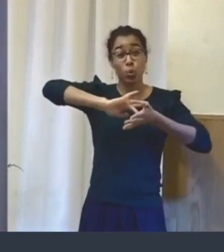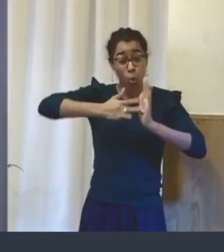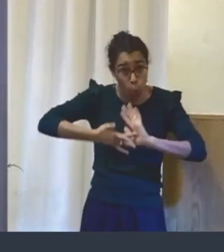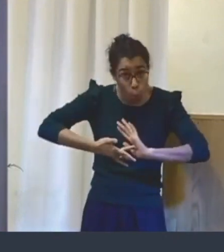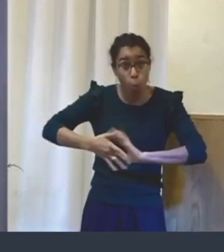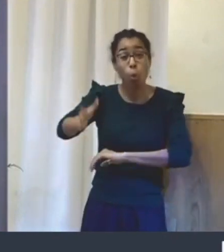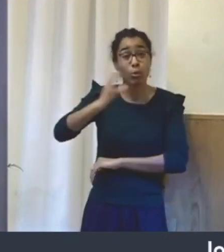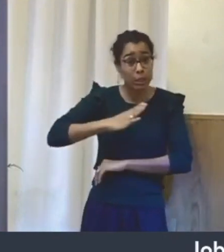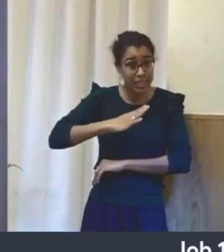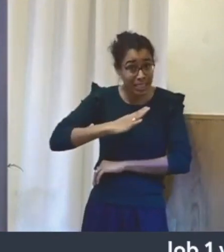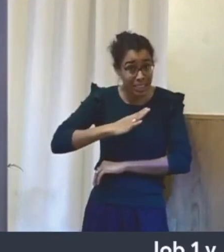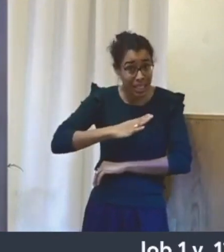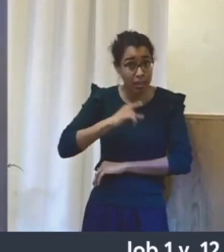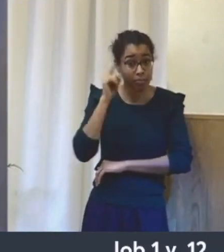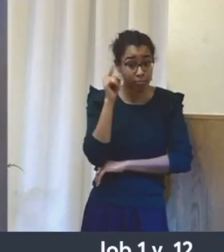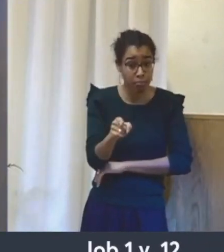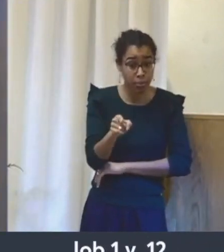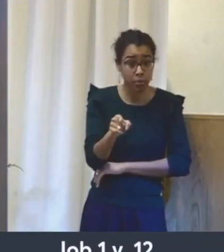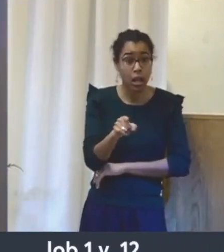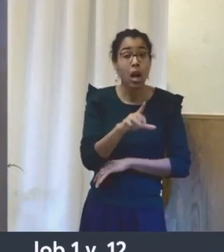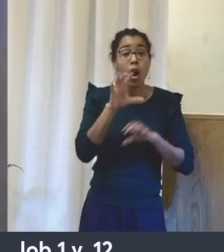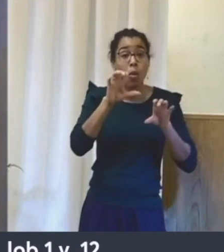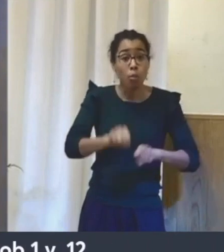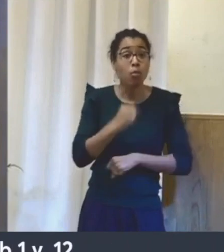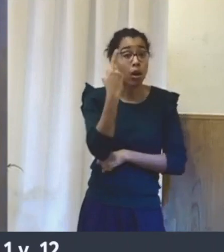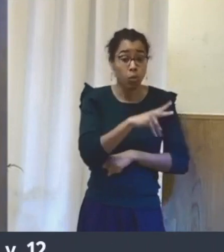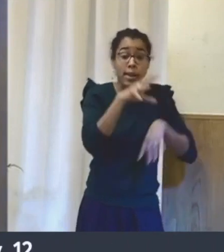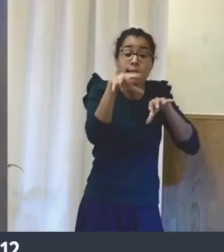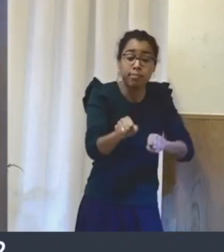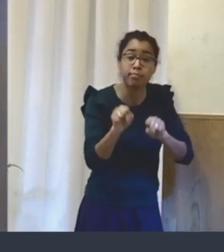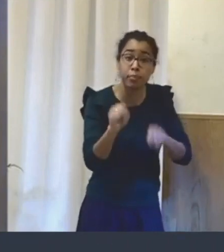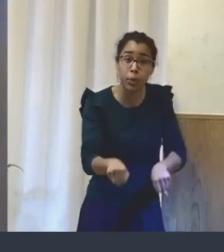Tous ses biens sont en ton pouvoir.